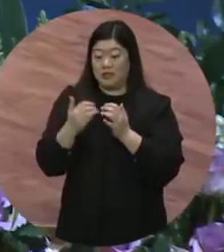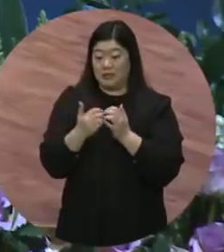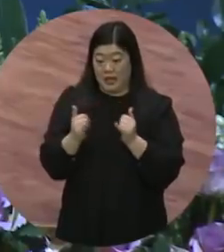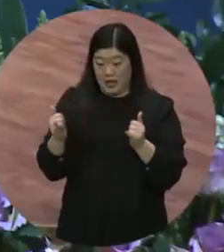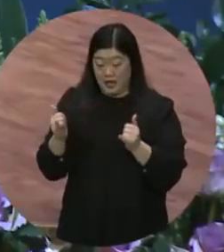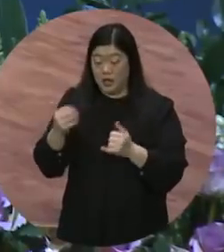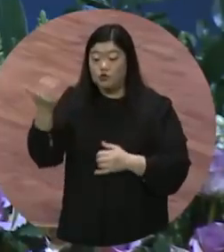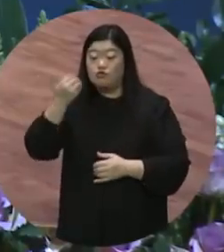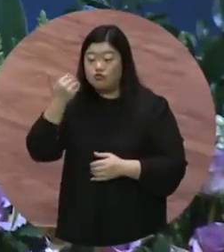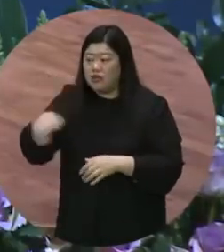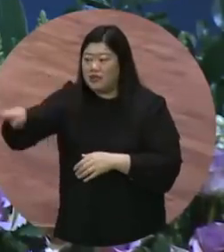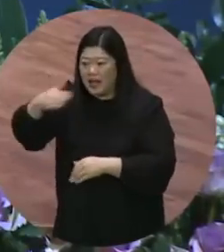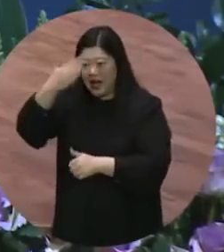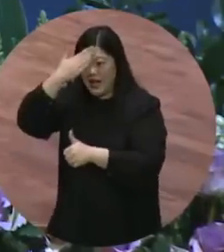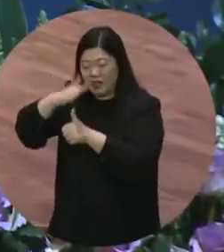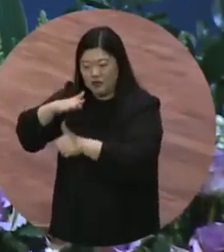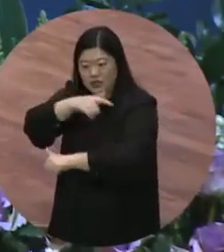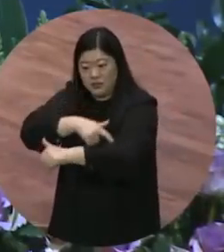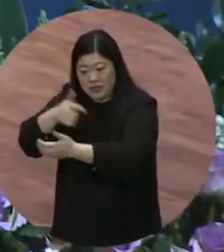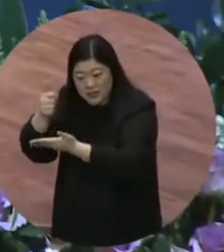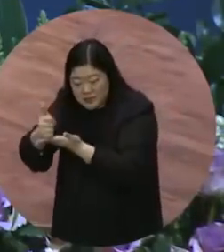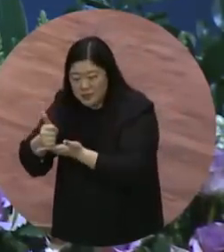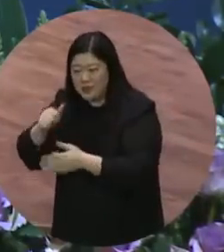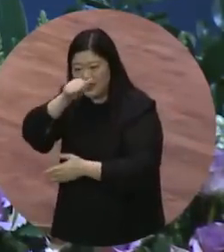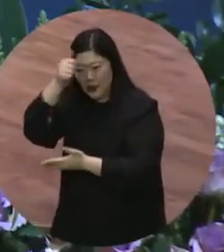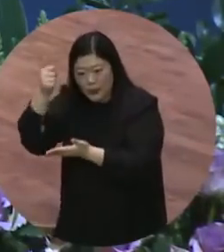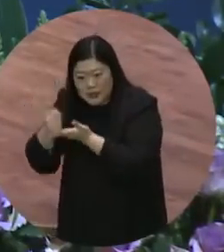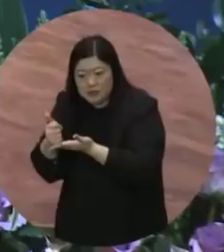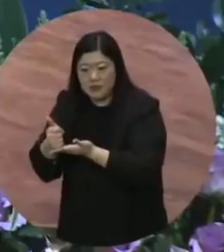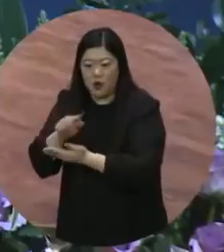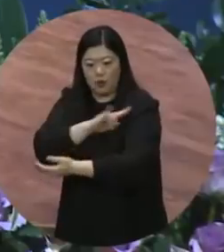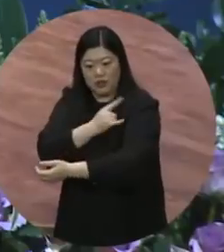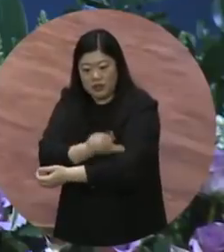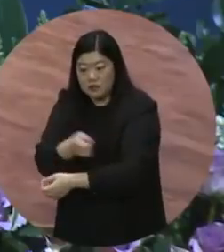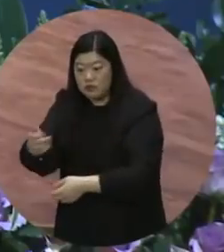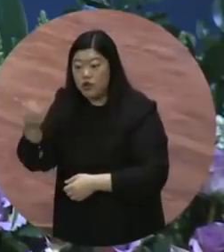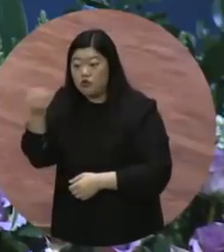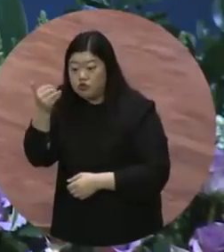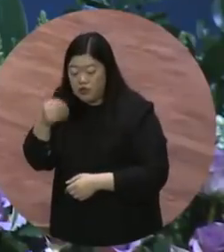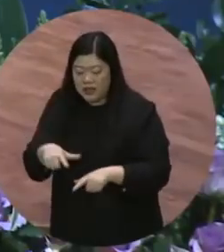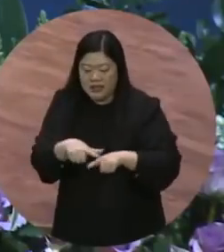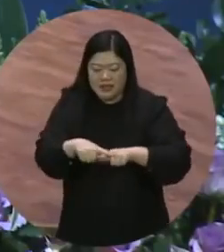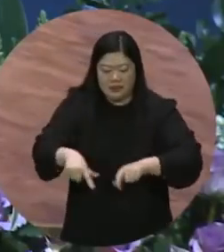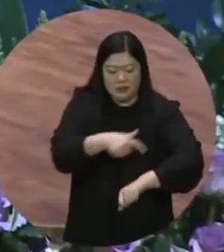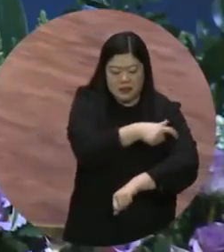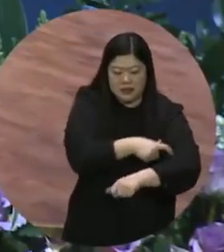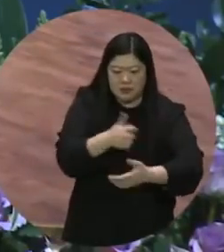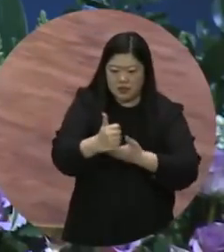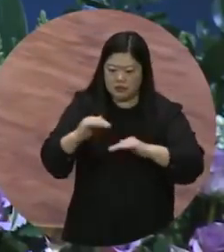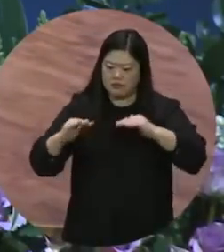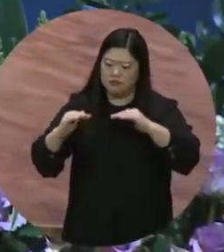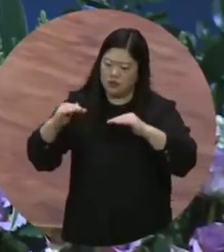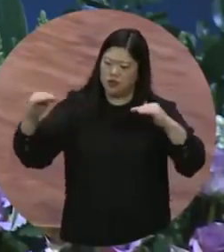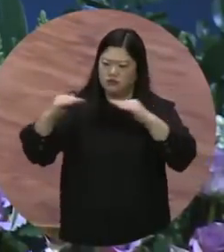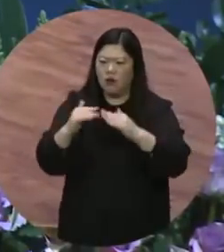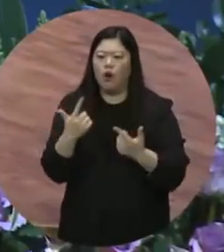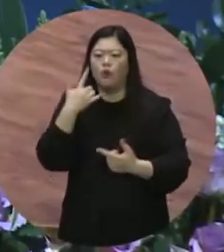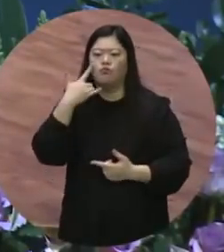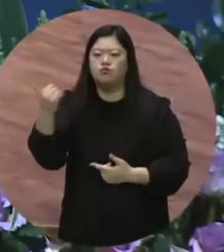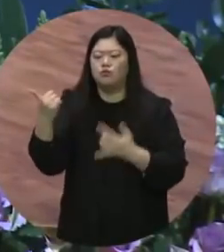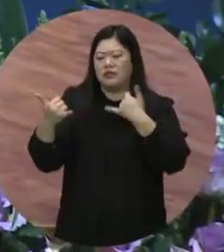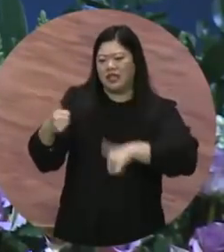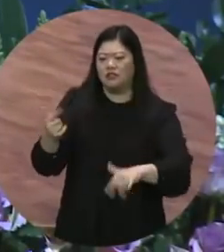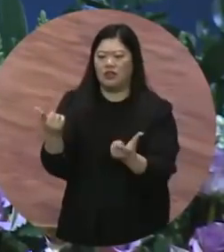어머님입니다. 어머니가 바뀌면 서서히 변화됩니다. 예원교회는 1311명의 중직자들이 있습니다.